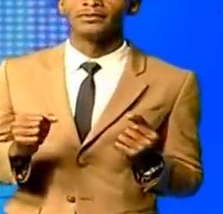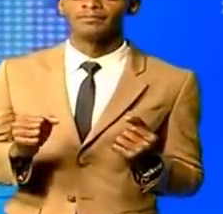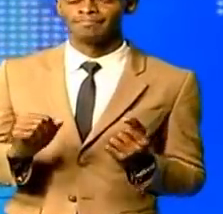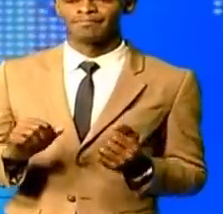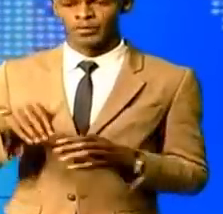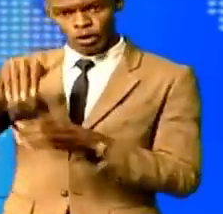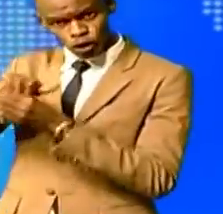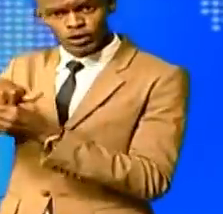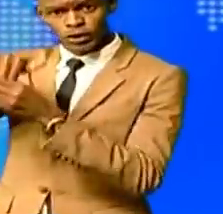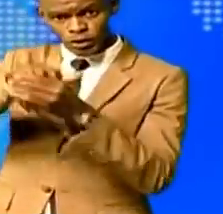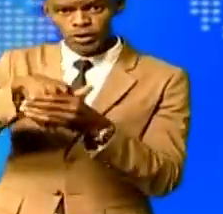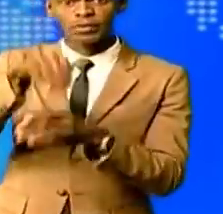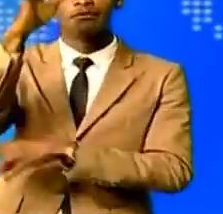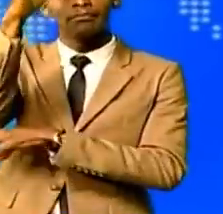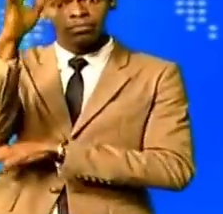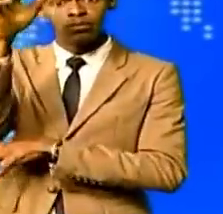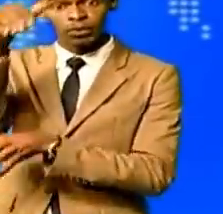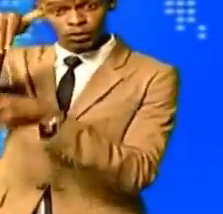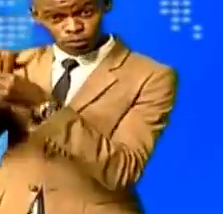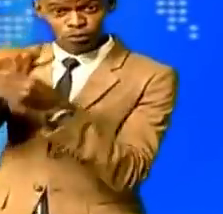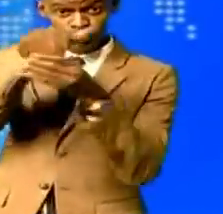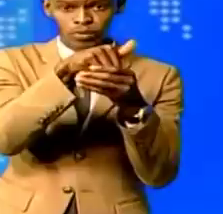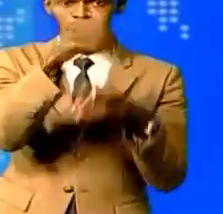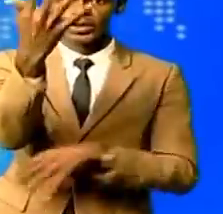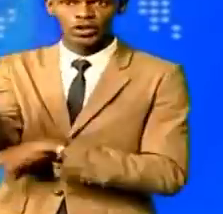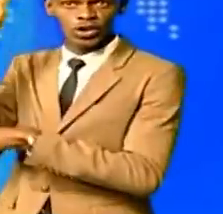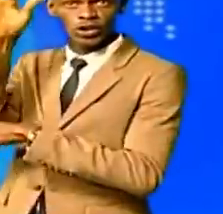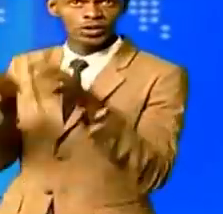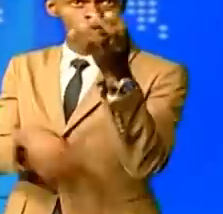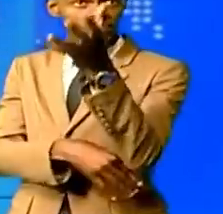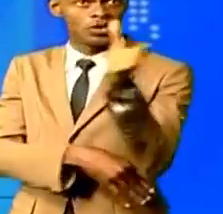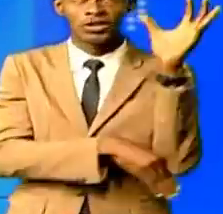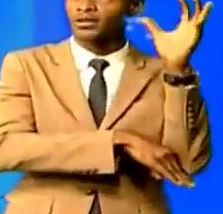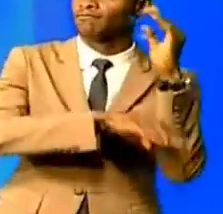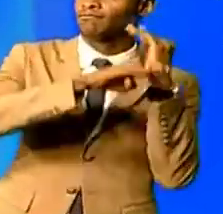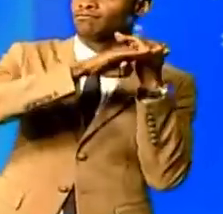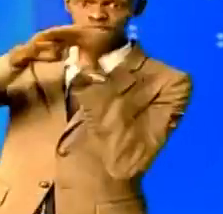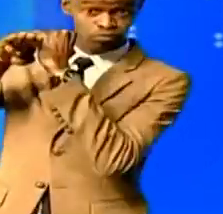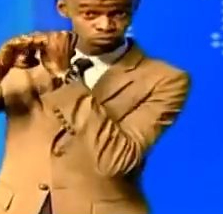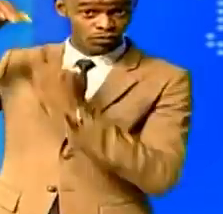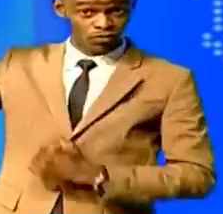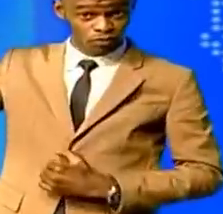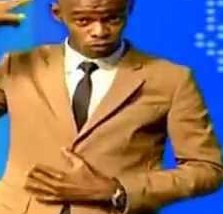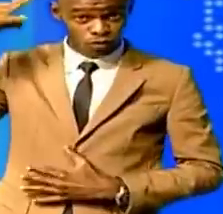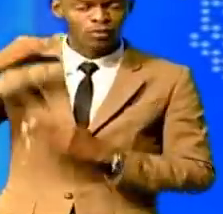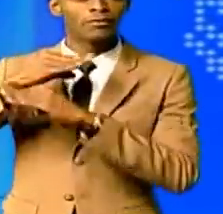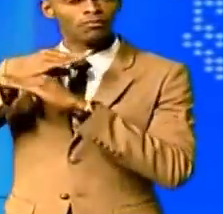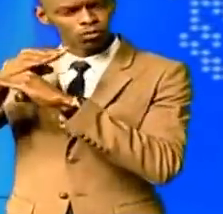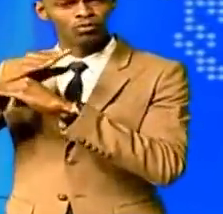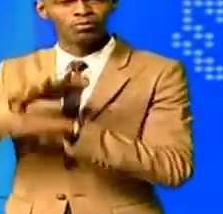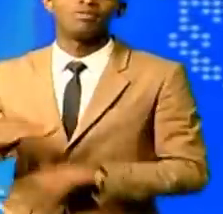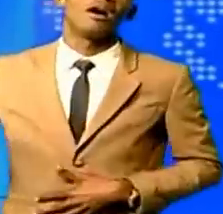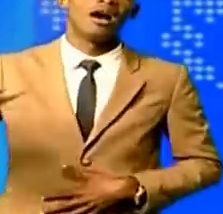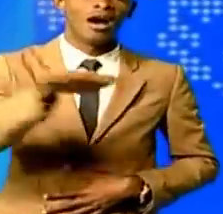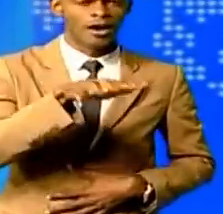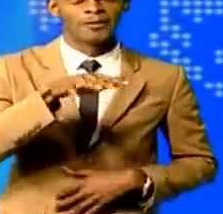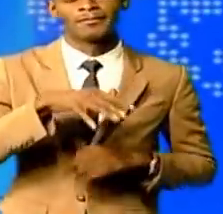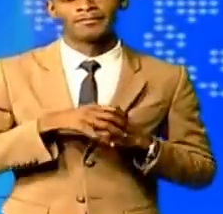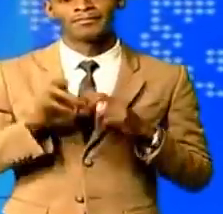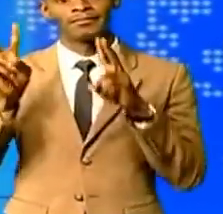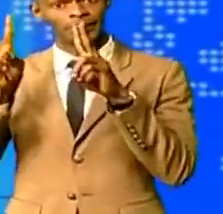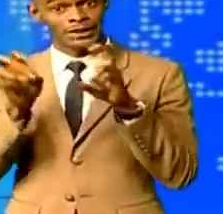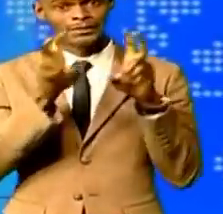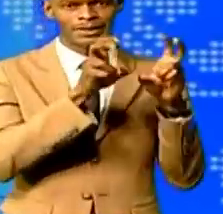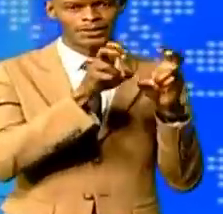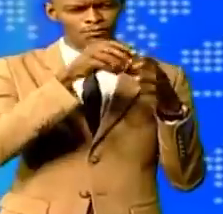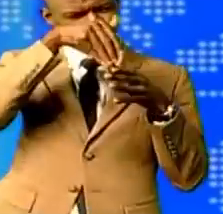pays. Unique stratégie pour pouvoir lutter contre cette catastrophe qui touche toute la planète. Le développement de tous ces titres, vous allez